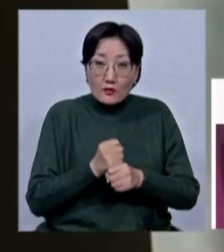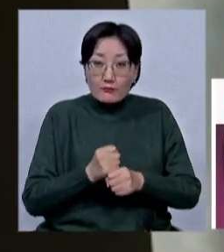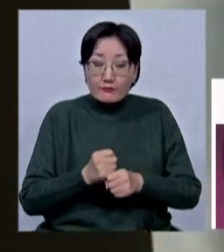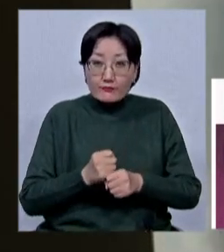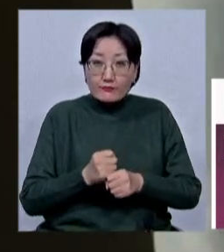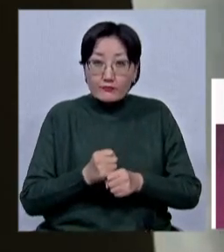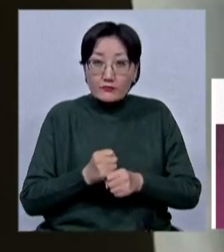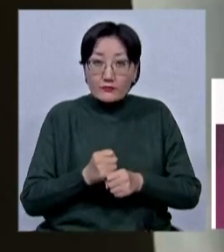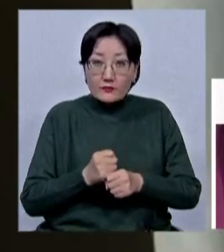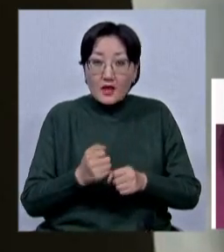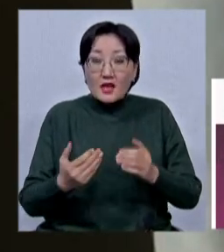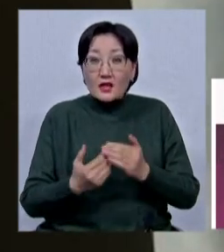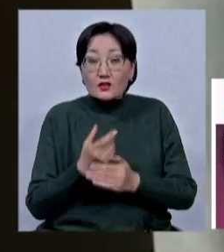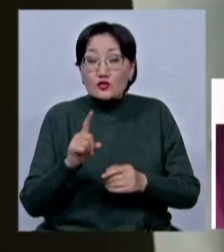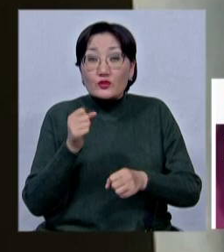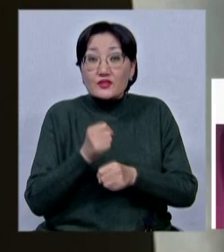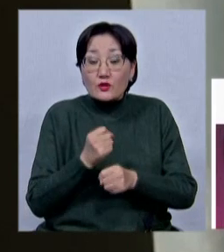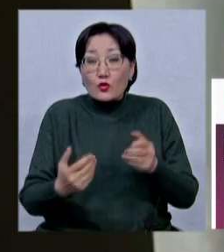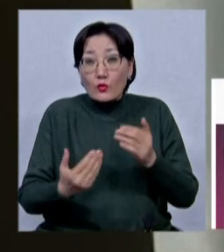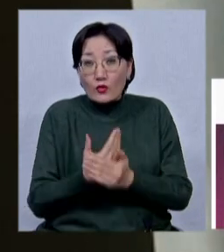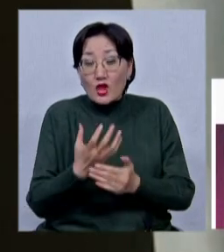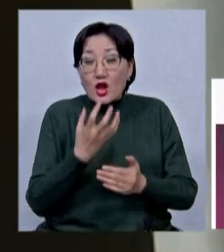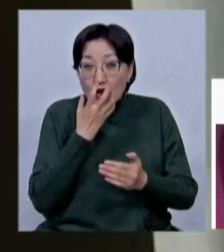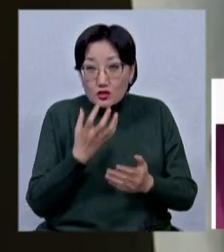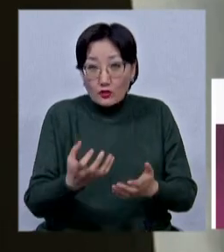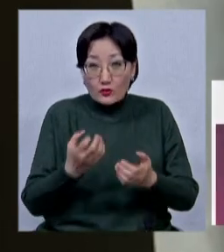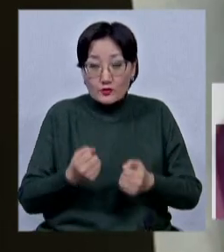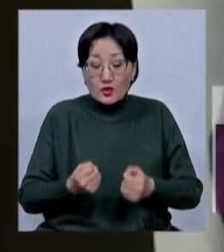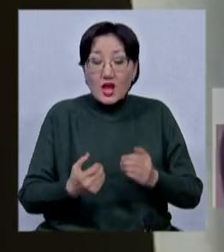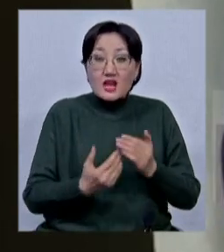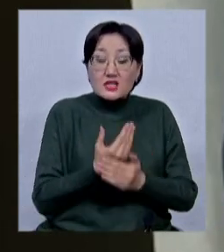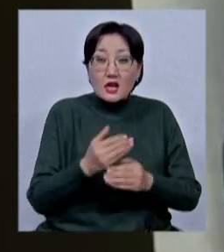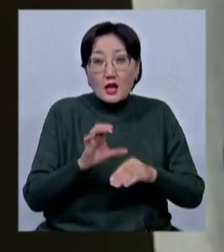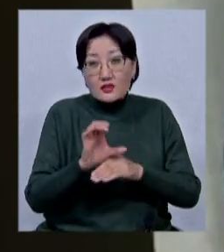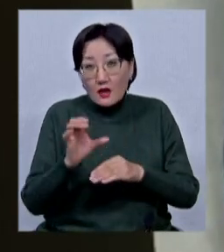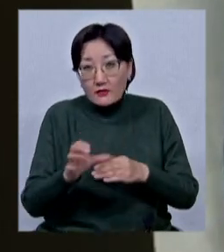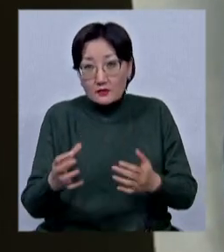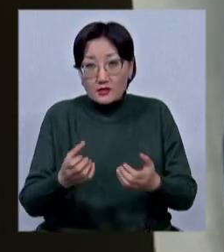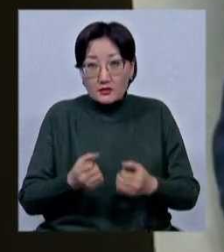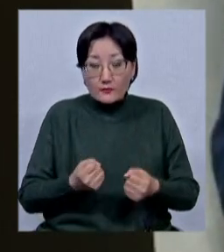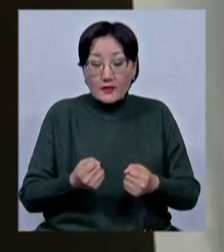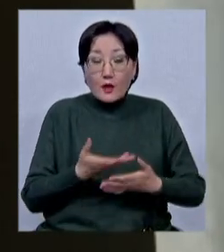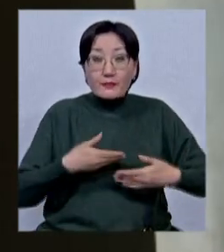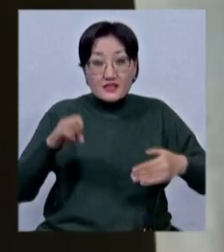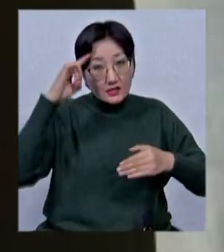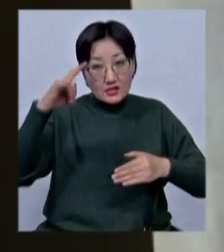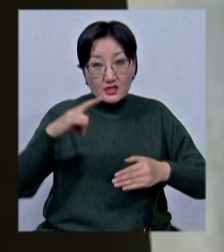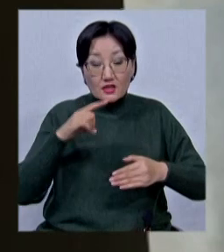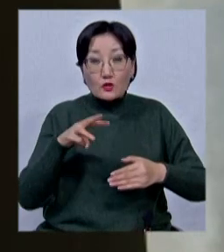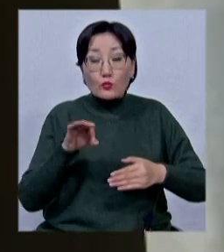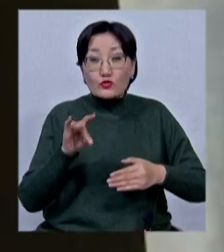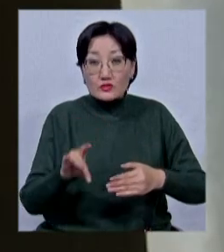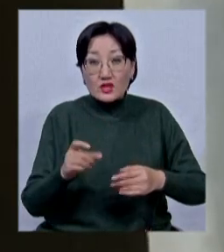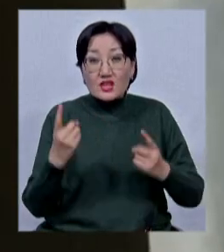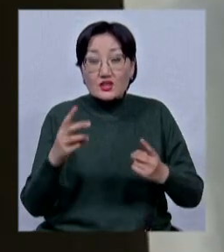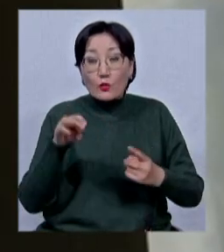асырады, одан жылу алады, жаңа өнім алады. Біздің Қазақстанда